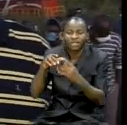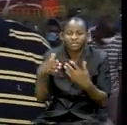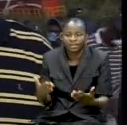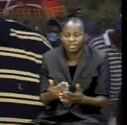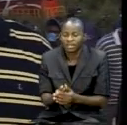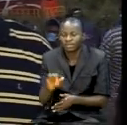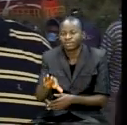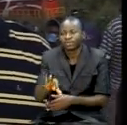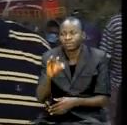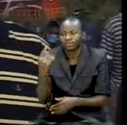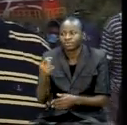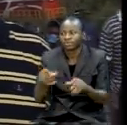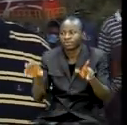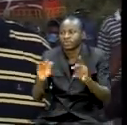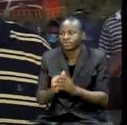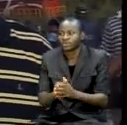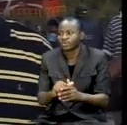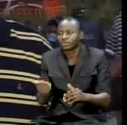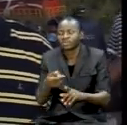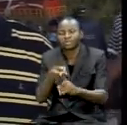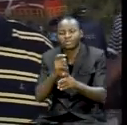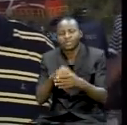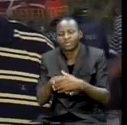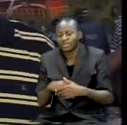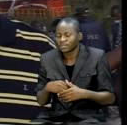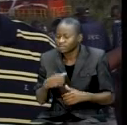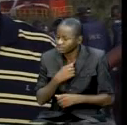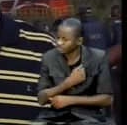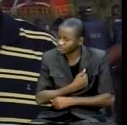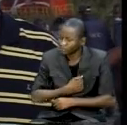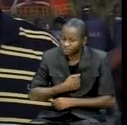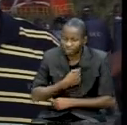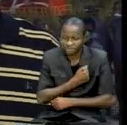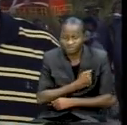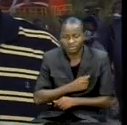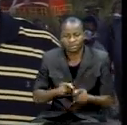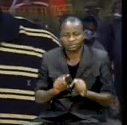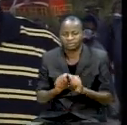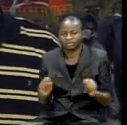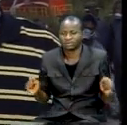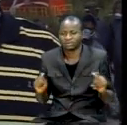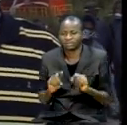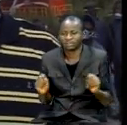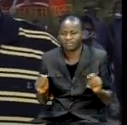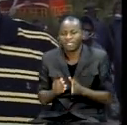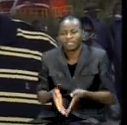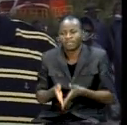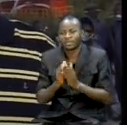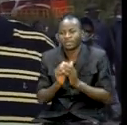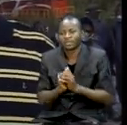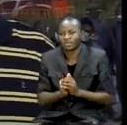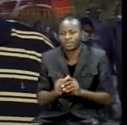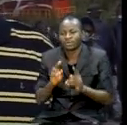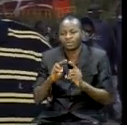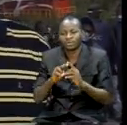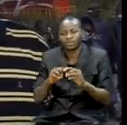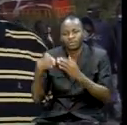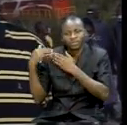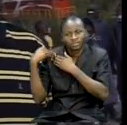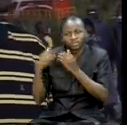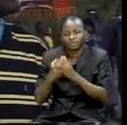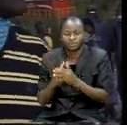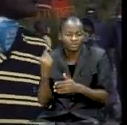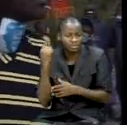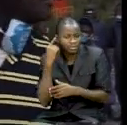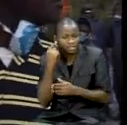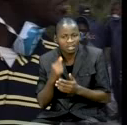80, on a eu 80, on a eu. En tout cas, il n'est pas vraiment souci, moi, mon aîné, ça. Tout le monde a eu un peu de temps pour le central, et puis